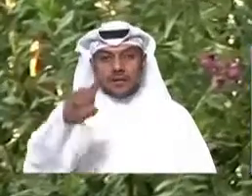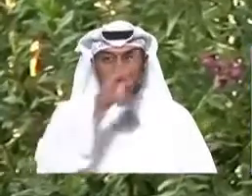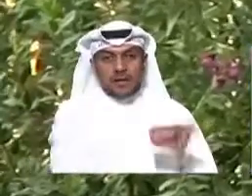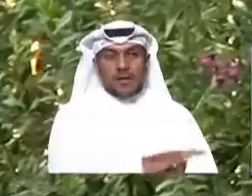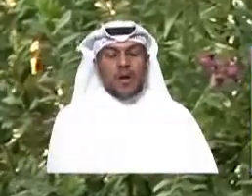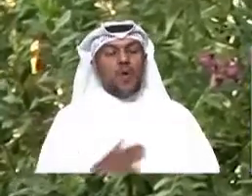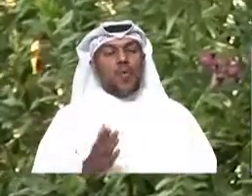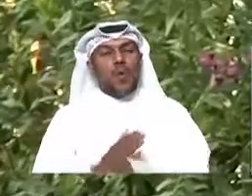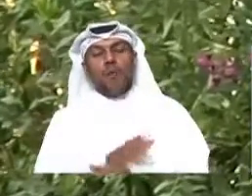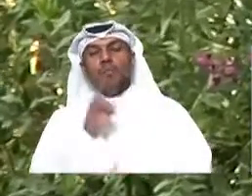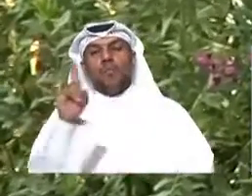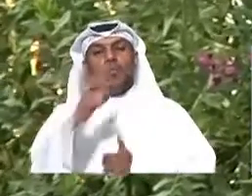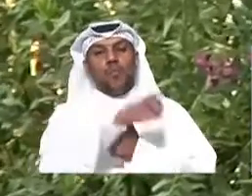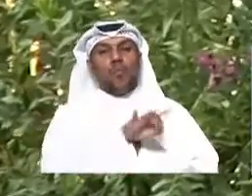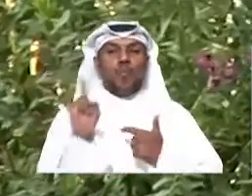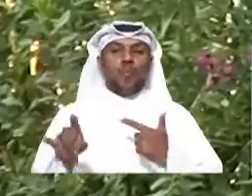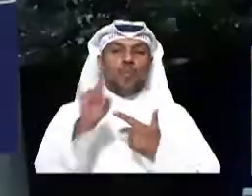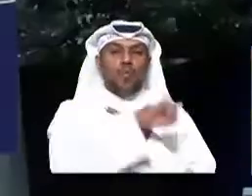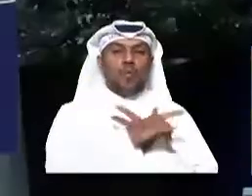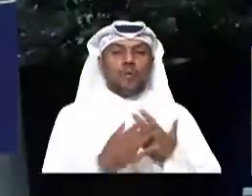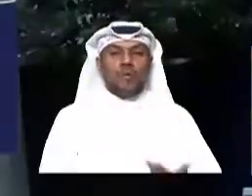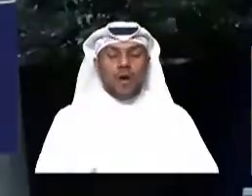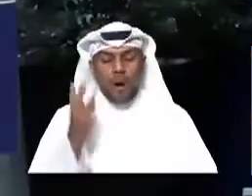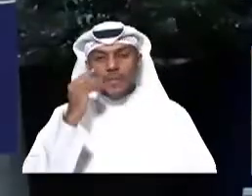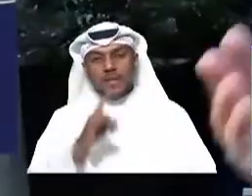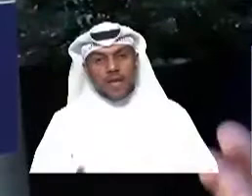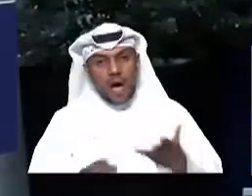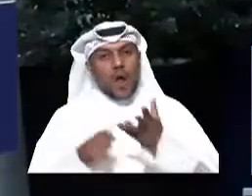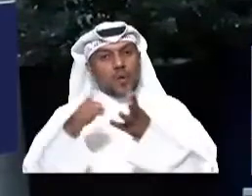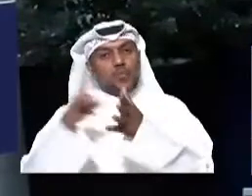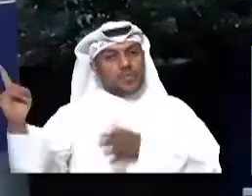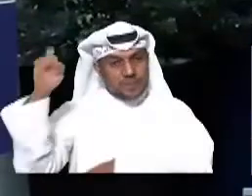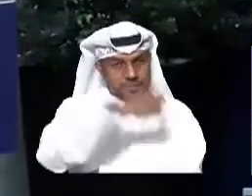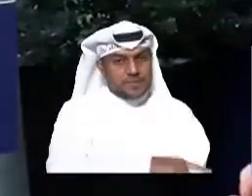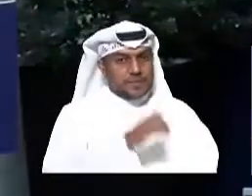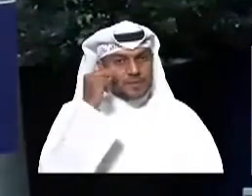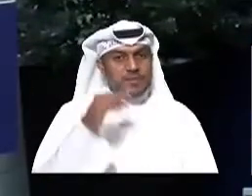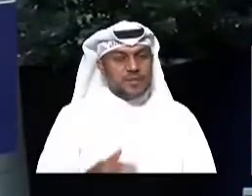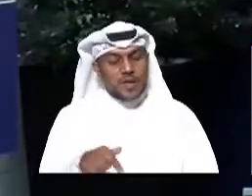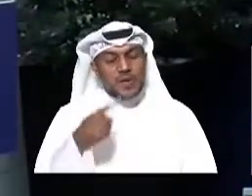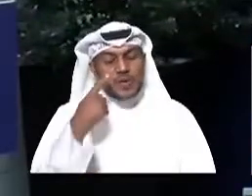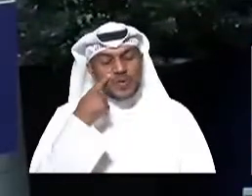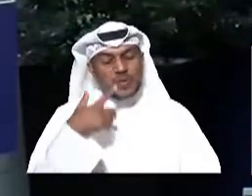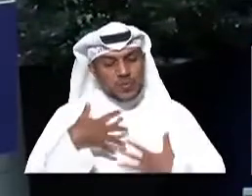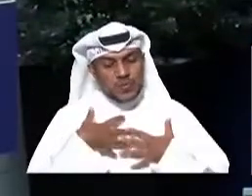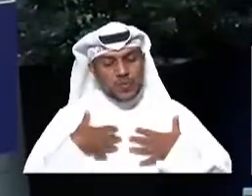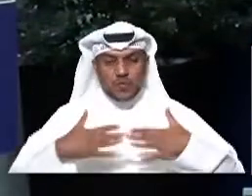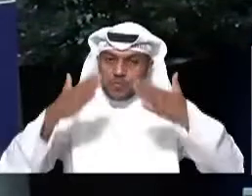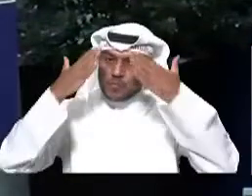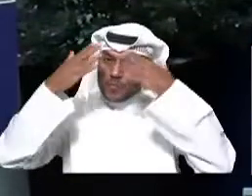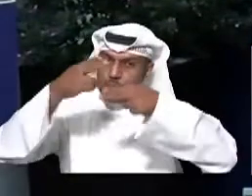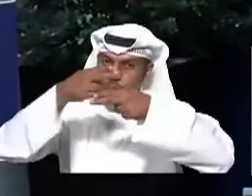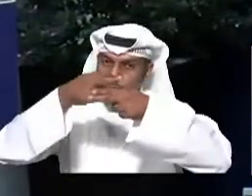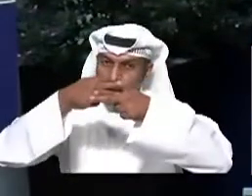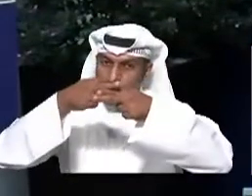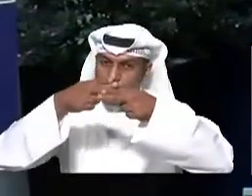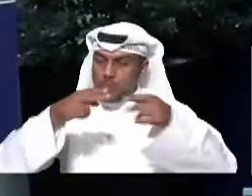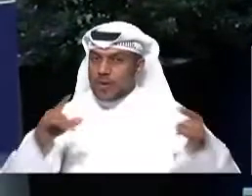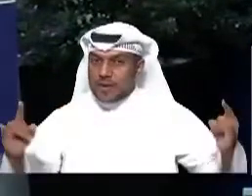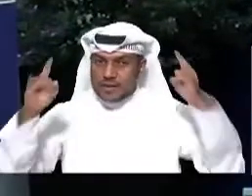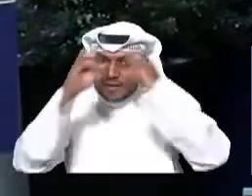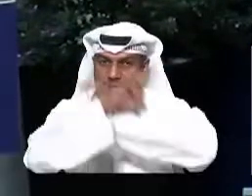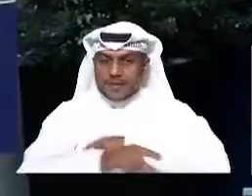من أجل استعادة ما كان يجب أن يحدث من قبل. ولا يسعني بهذه المناسبة إلا أن أشكر الخطوط الجوية الكويتية